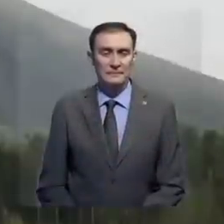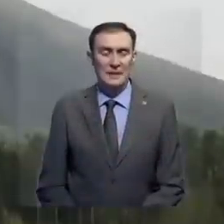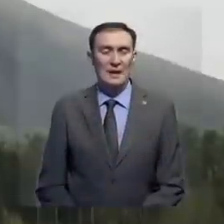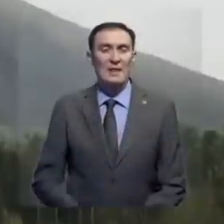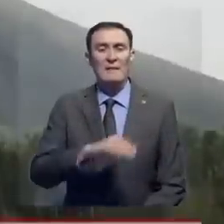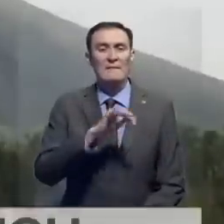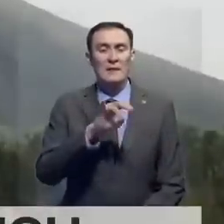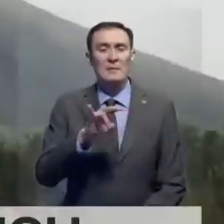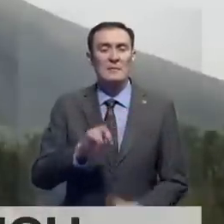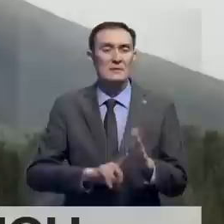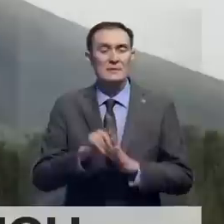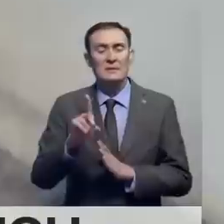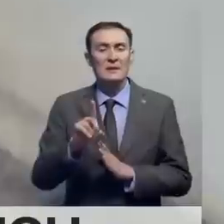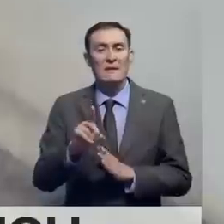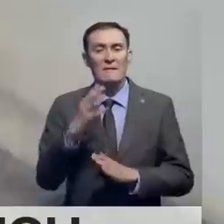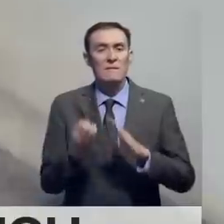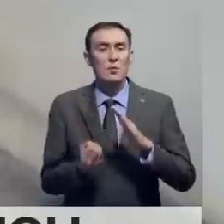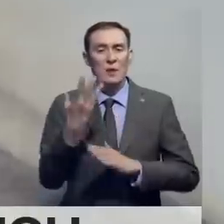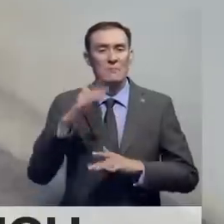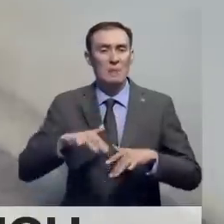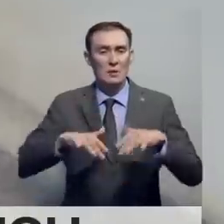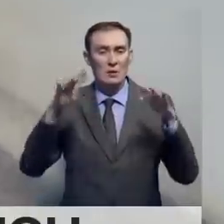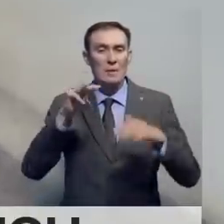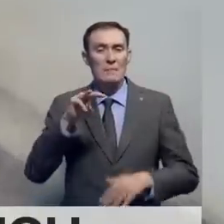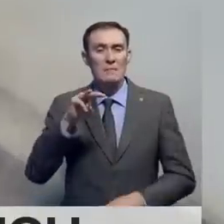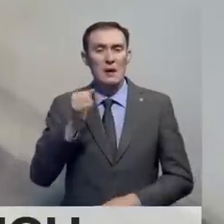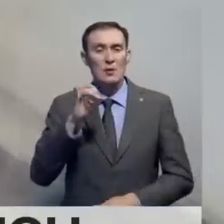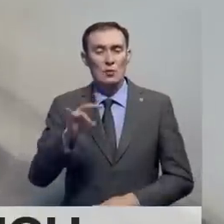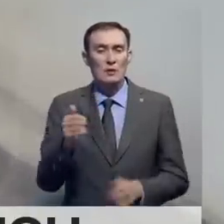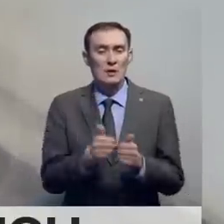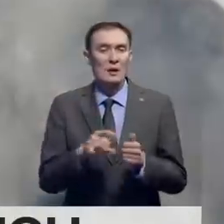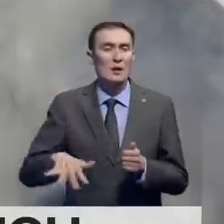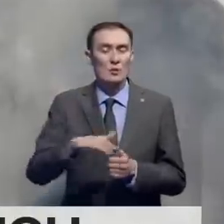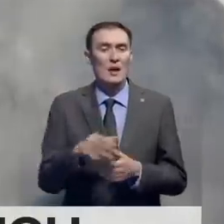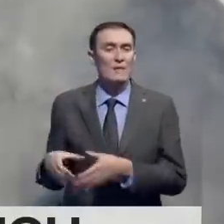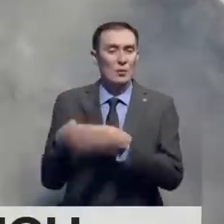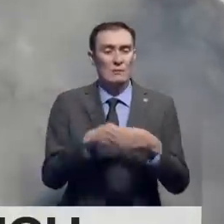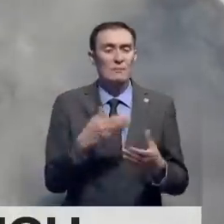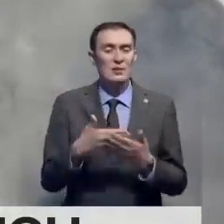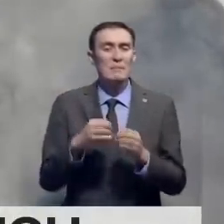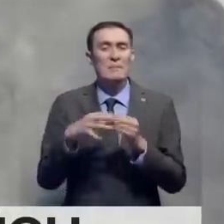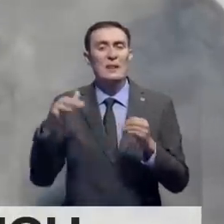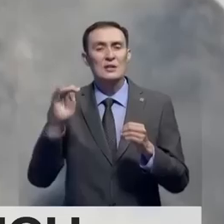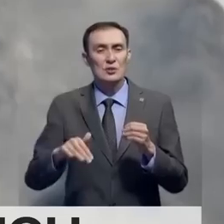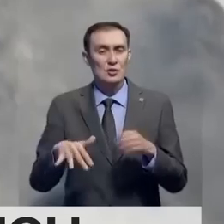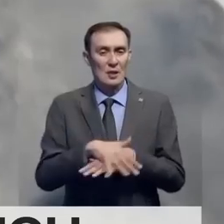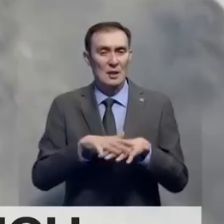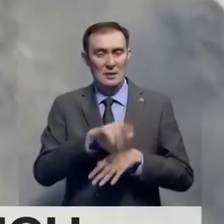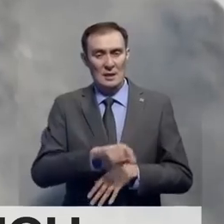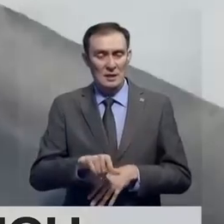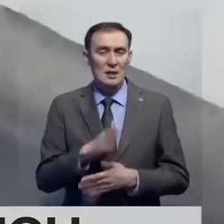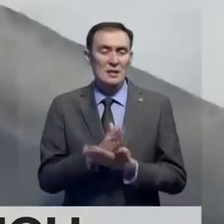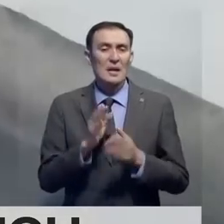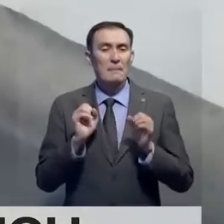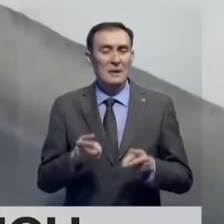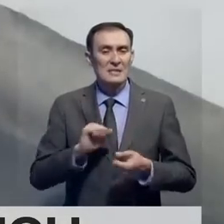на Филиппинах проснулся вулкан майоне из-за выбросов пепла из расположенных рядом районов пришлось эвакуироваться почти 15 тысячам людей поскольку